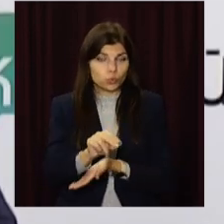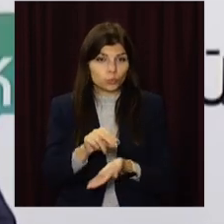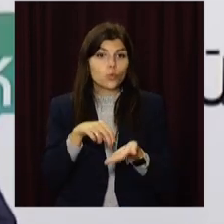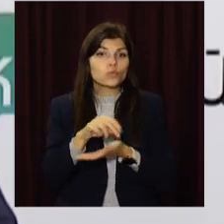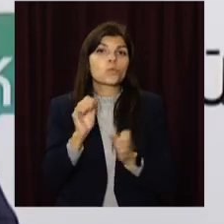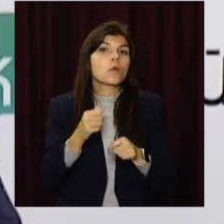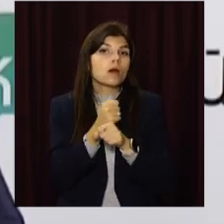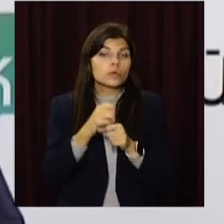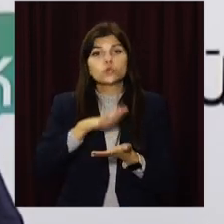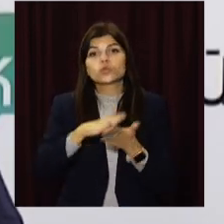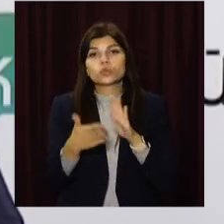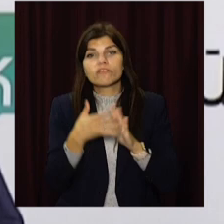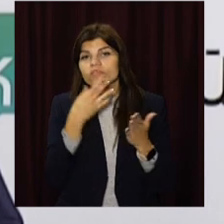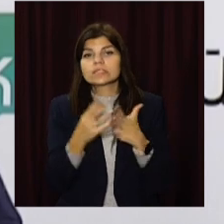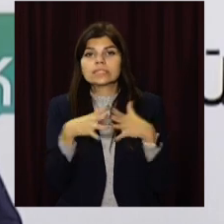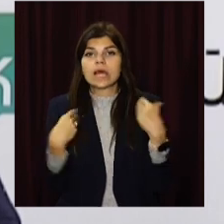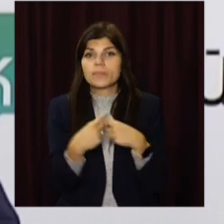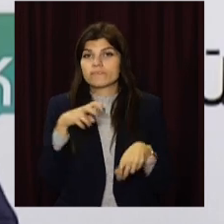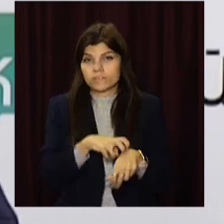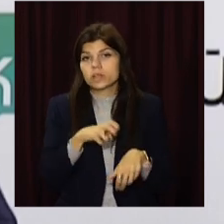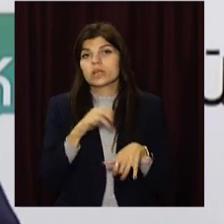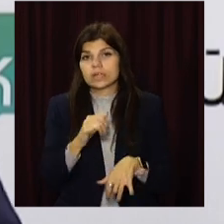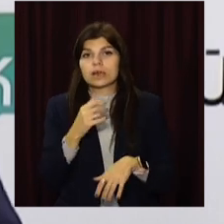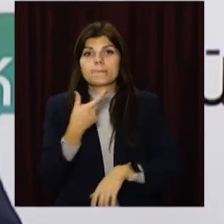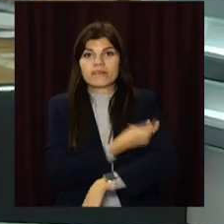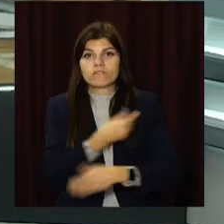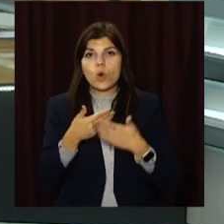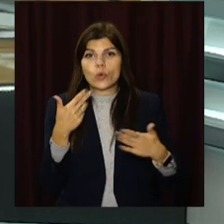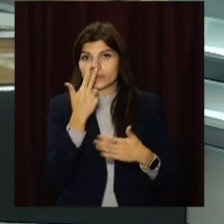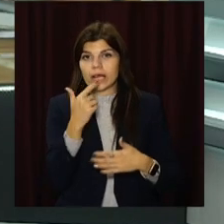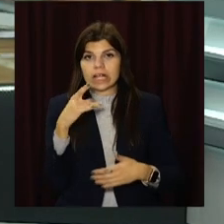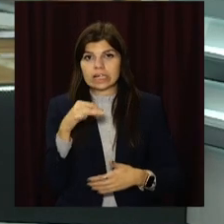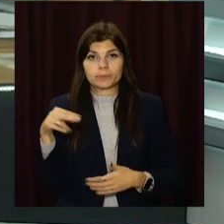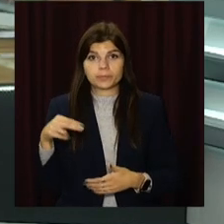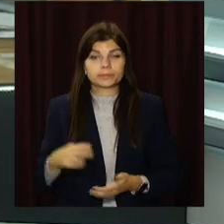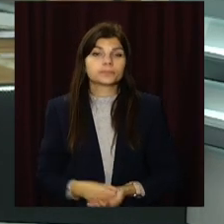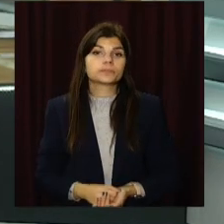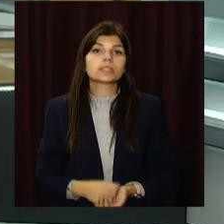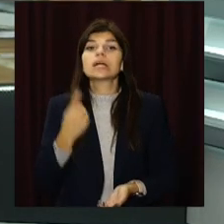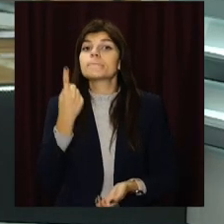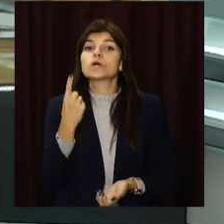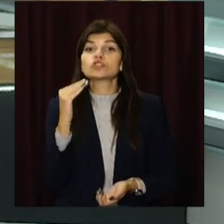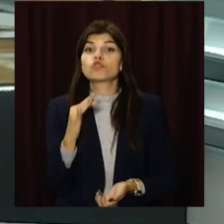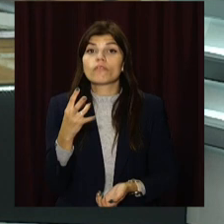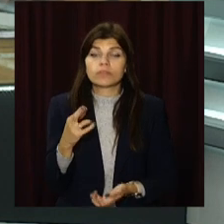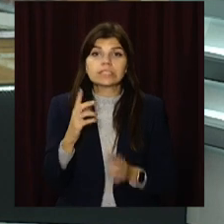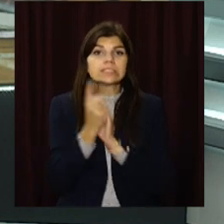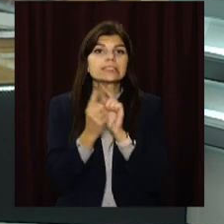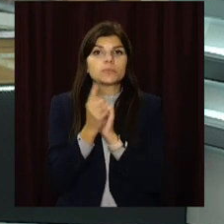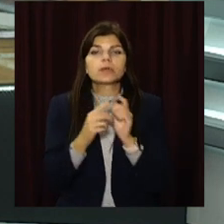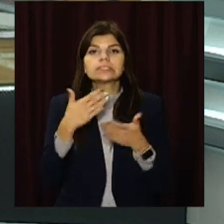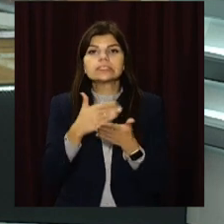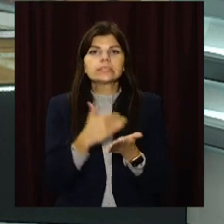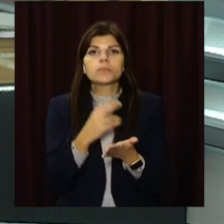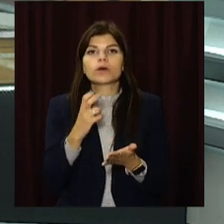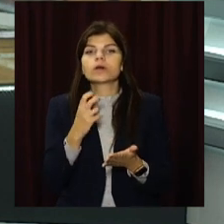купить в аптеке, договориться со своим семейным врачом и сделать прививочку от гриппа. З 1 жовтня в Україні зміниться система